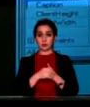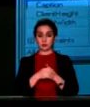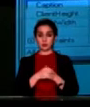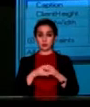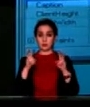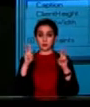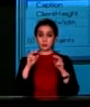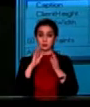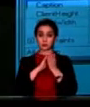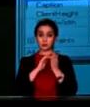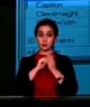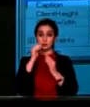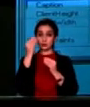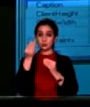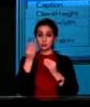Nomladik.